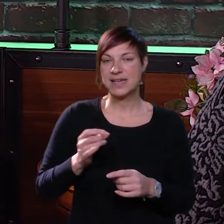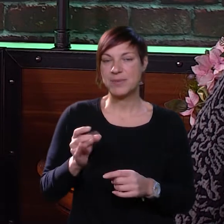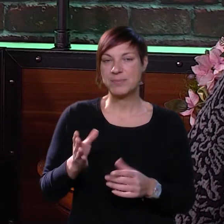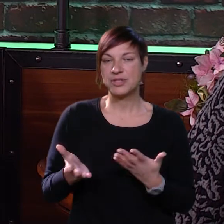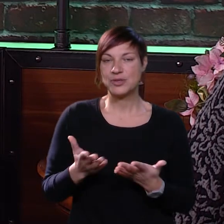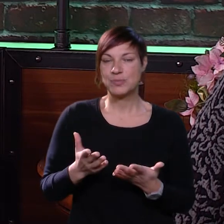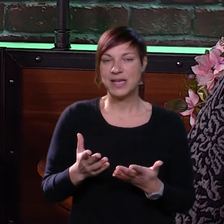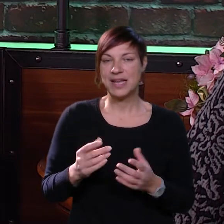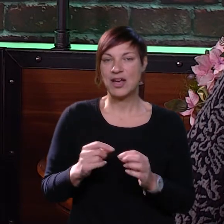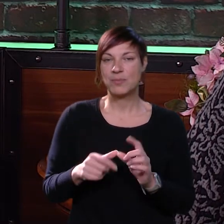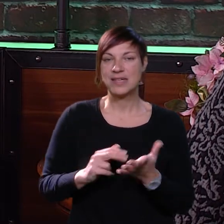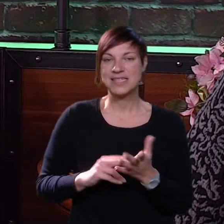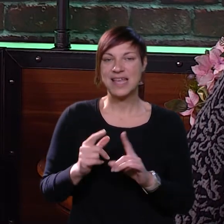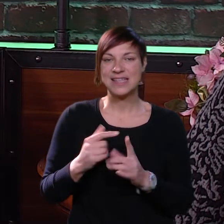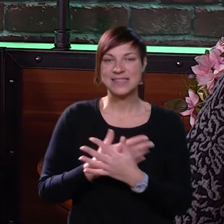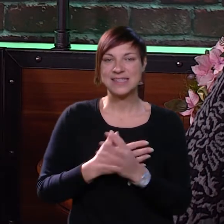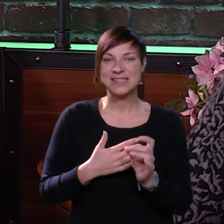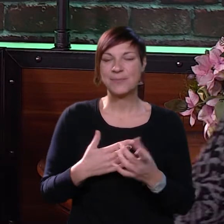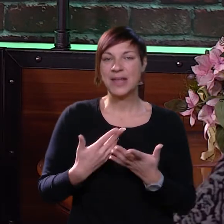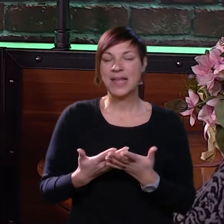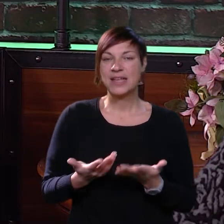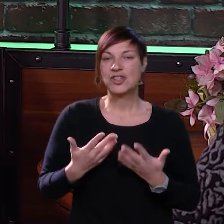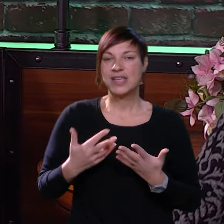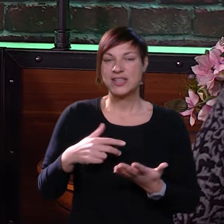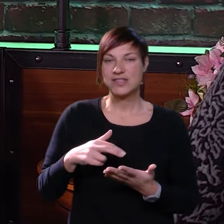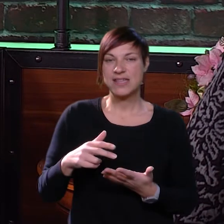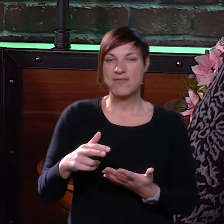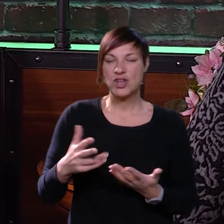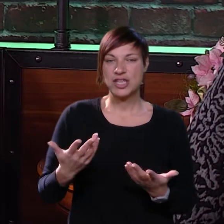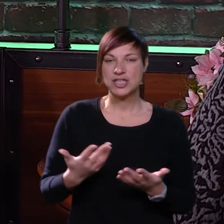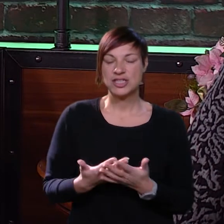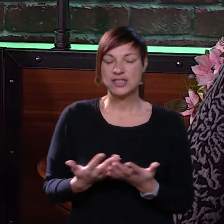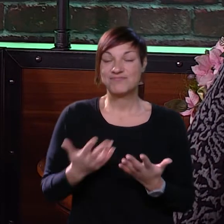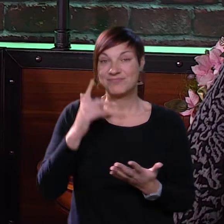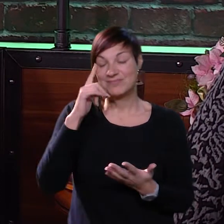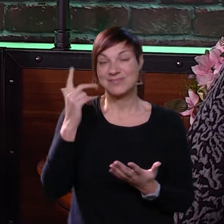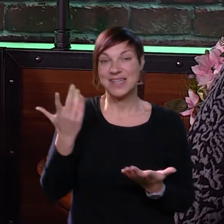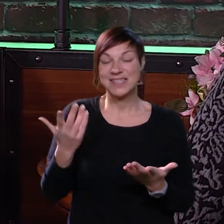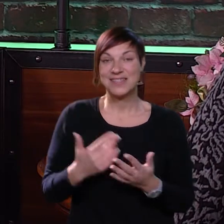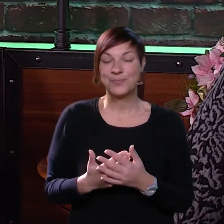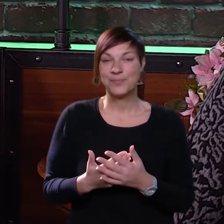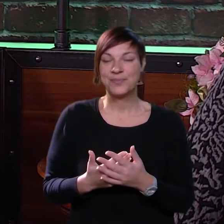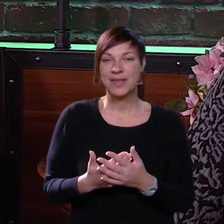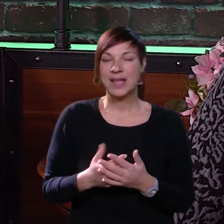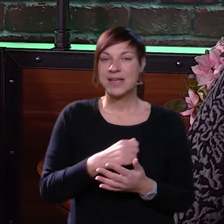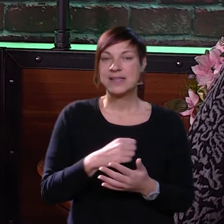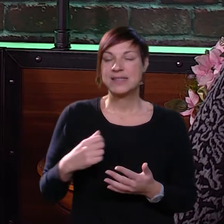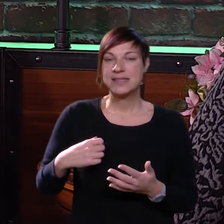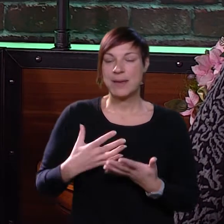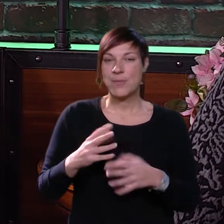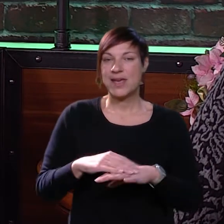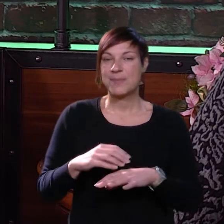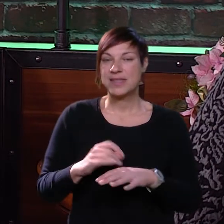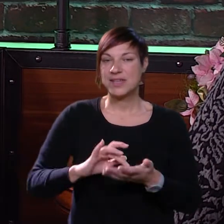smo nama vrlo brzo bili kao blizanci i onda je to jednostavno išlo, ne znam, on je